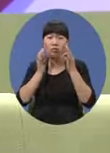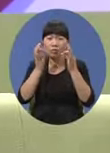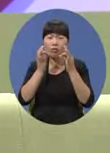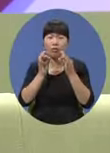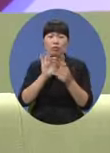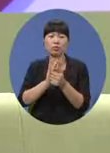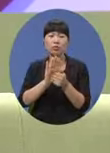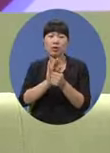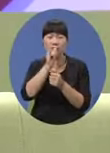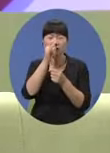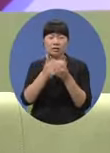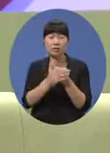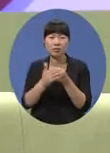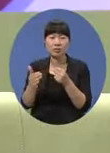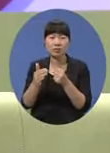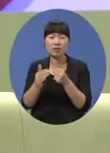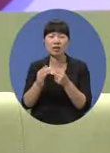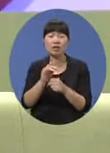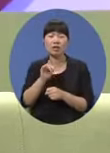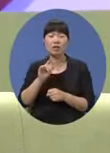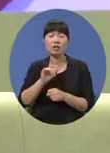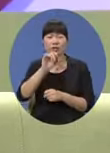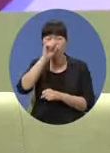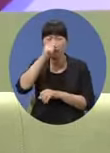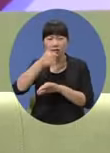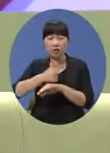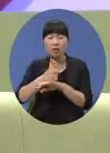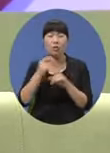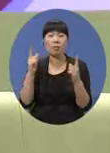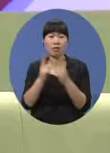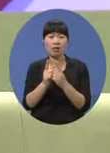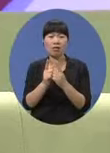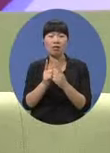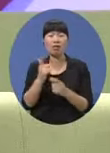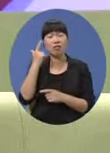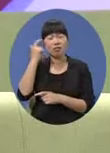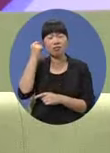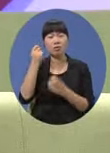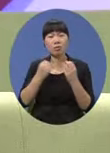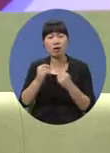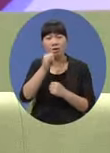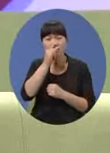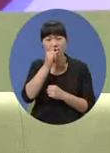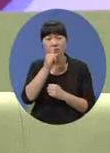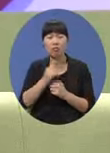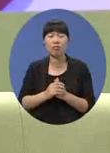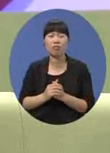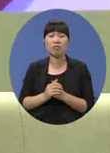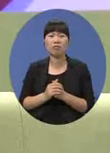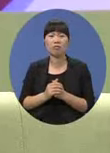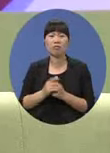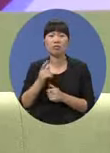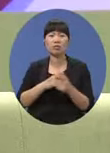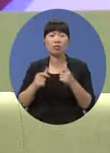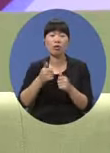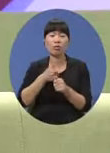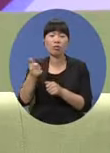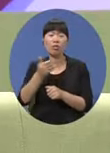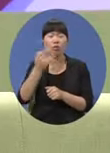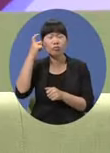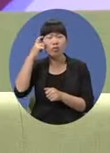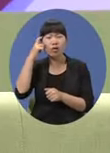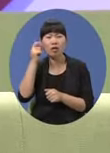노력하게 해서 뭐든 올백도 받고. 좋은 점수를 받은 기억이 많으면 그거를 다 극복할